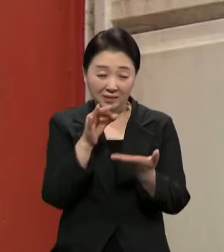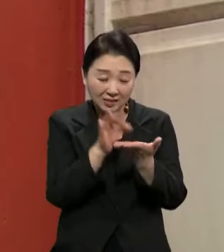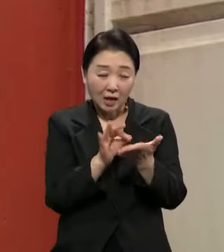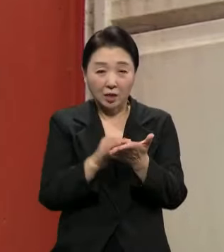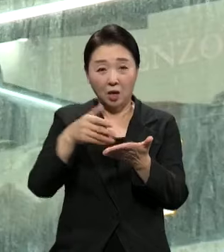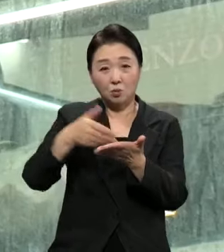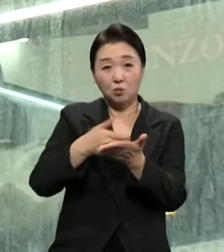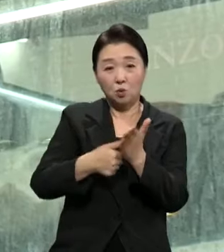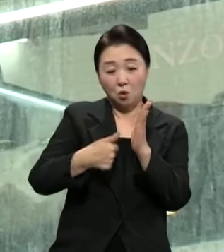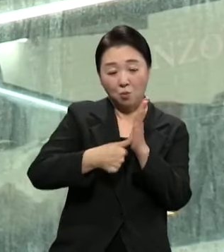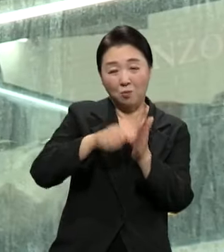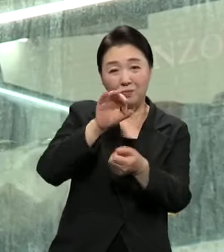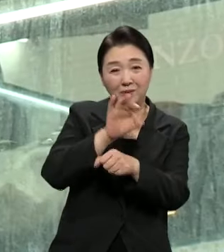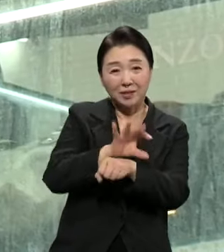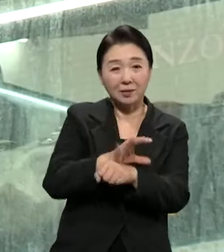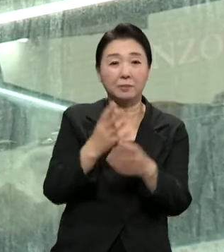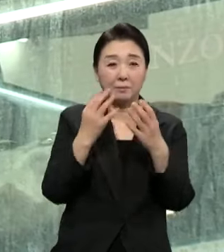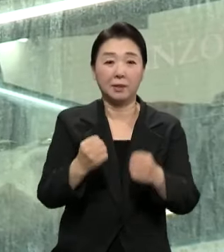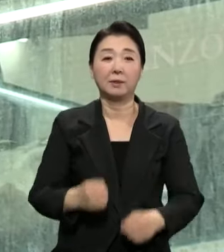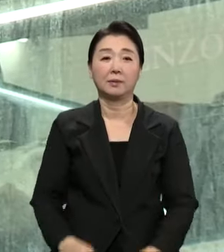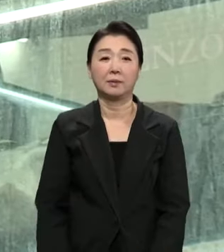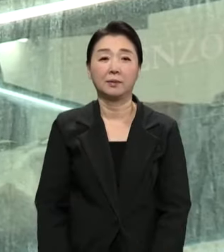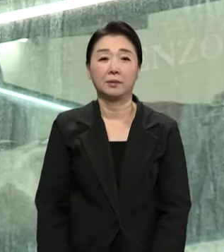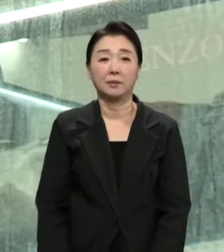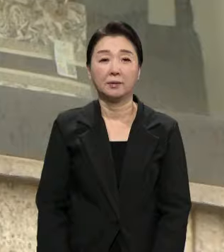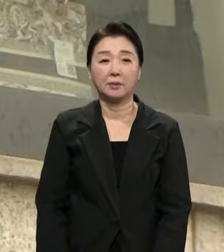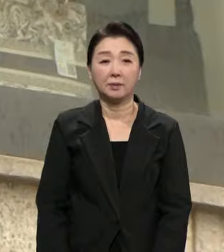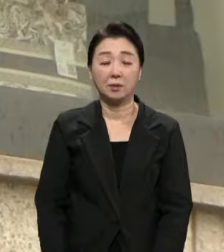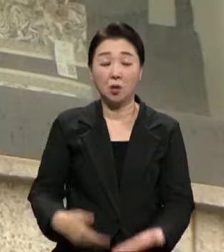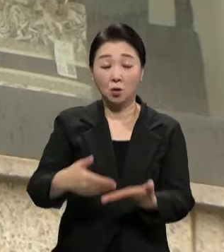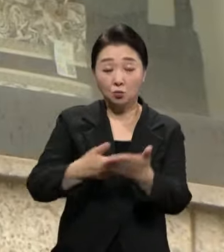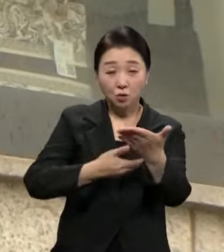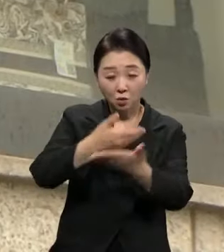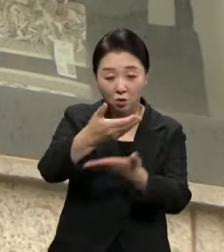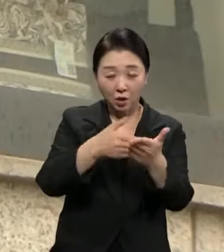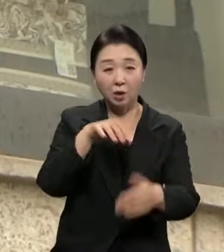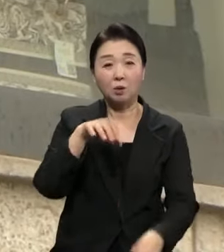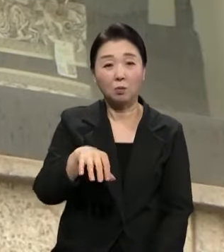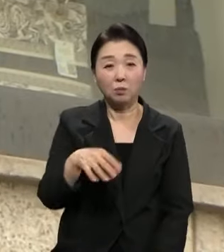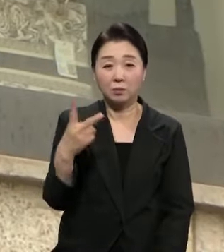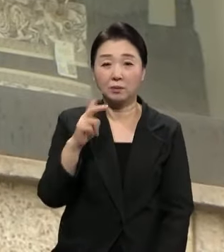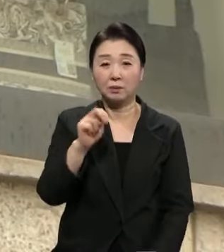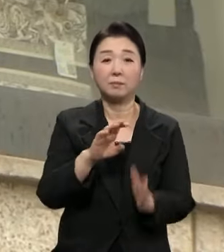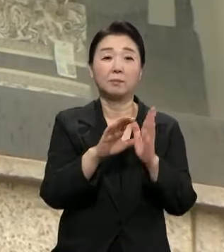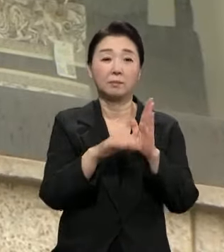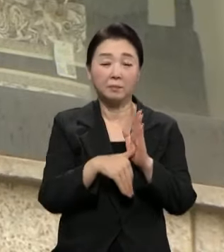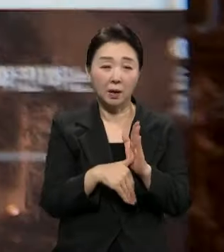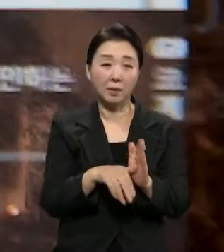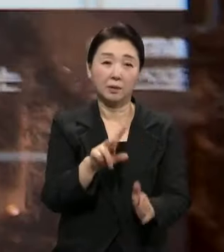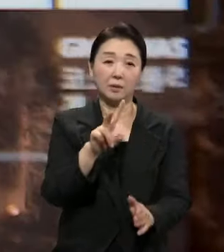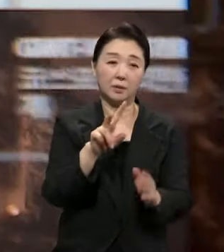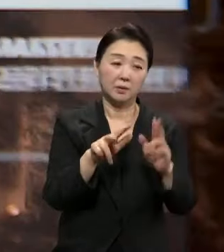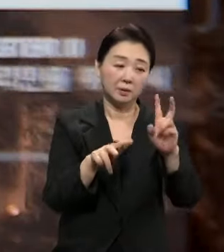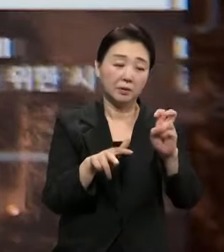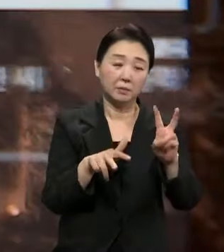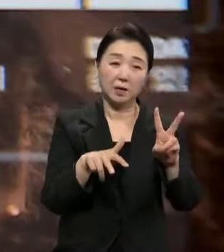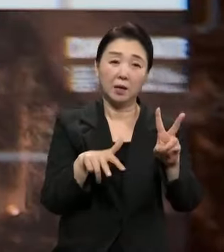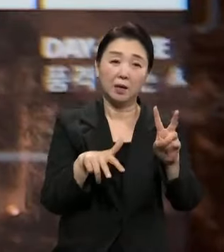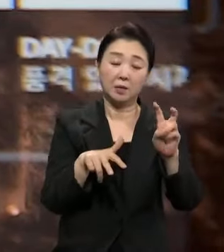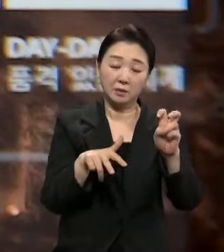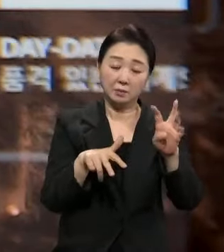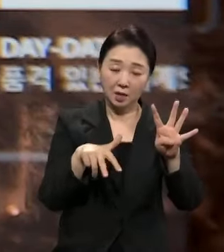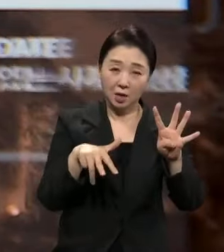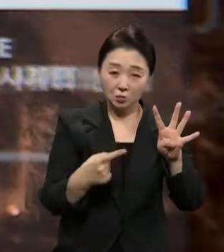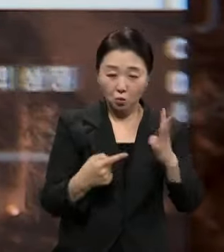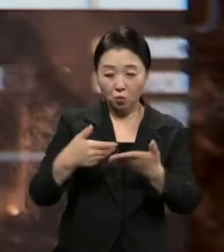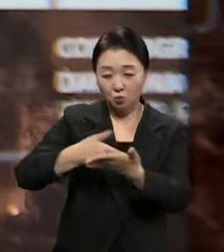중고로 명품을 사는 소비자도 늘었습니다. 국내 한 중고거래 플랫폼에 따르면 지난 2021년 약 24조 원인 국내 중고거래